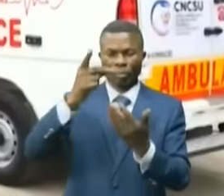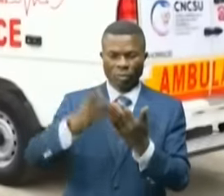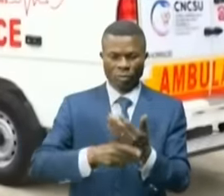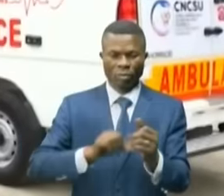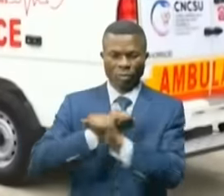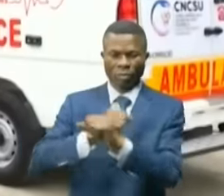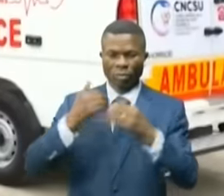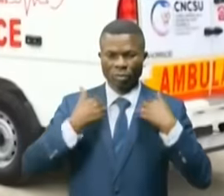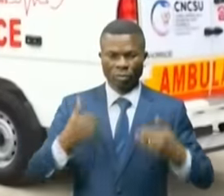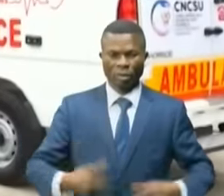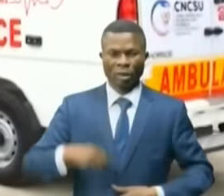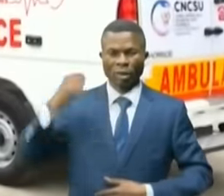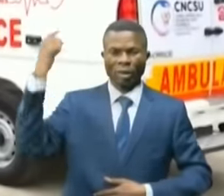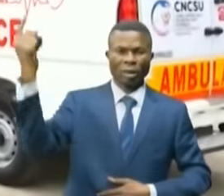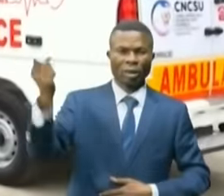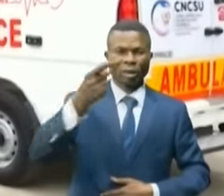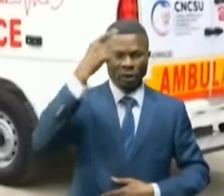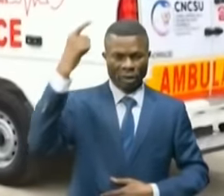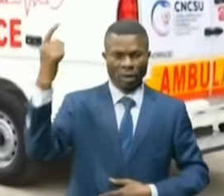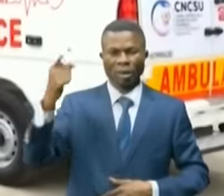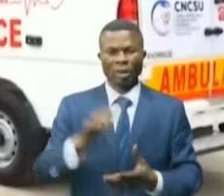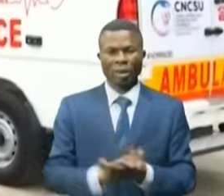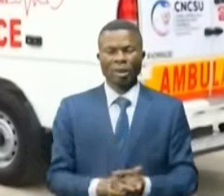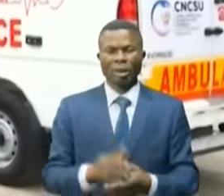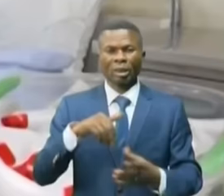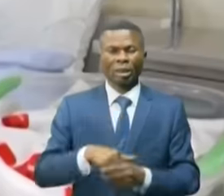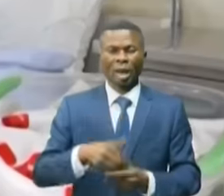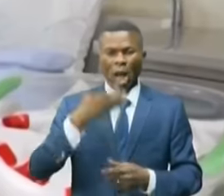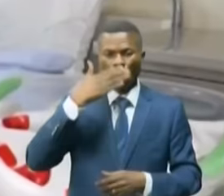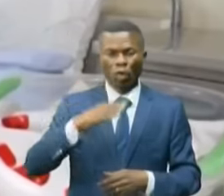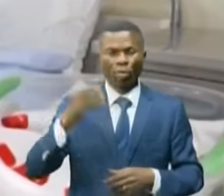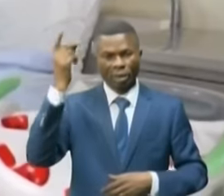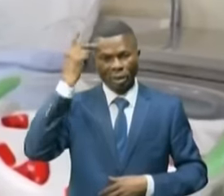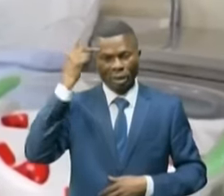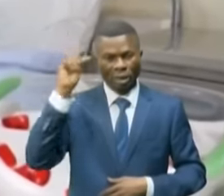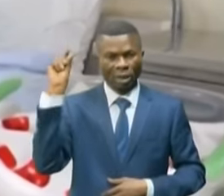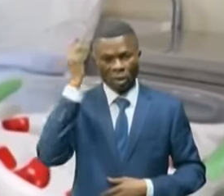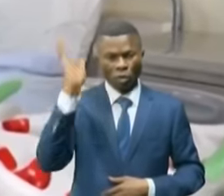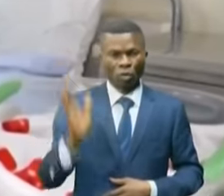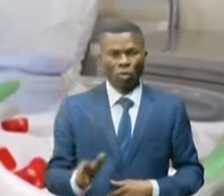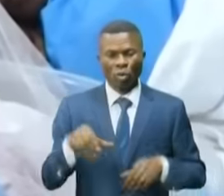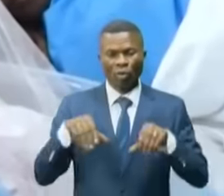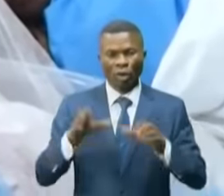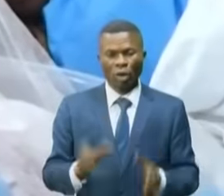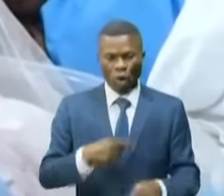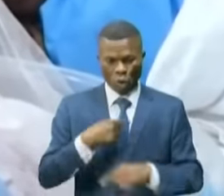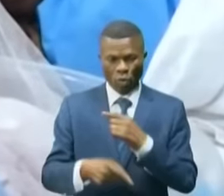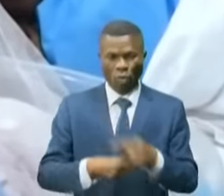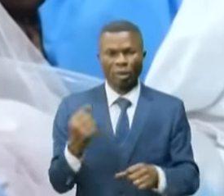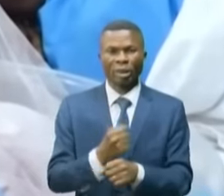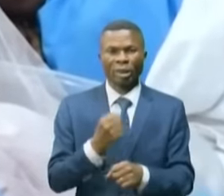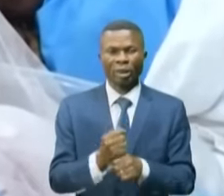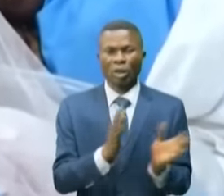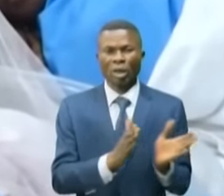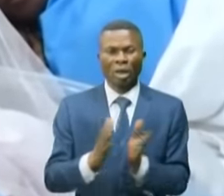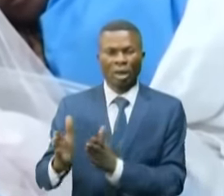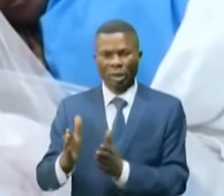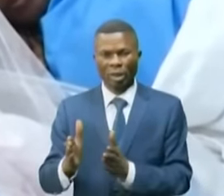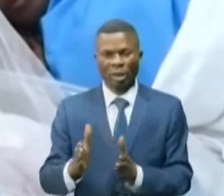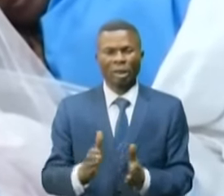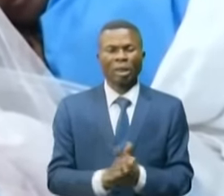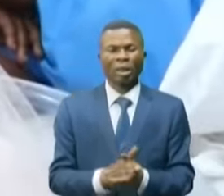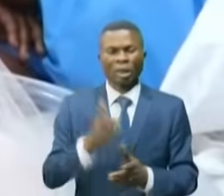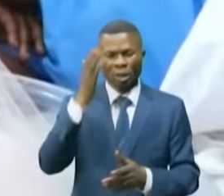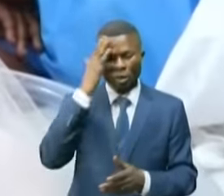couverture santé universelle dans l'administration de la santé à Kinshasa, le gouvernement congolais se lance dans l'exercice d'amélioration et la maîtrise